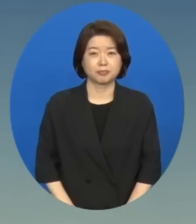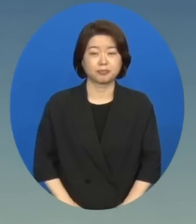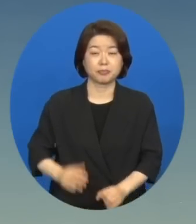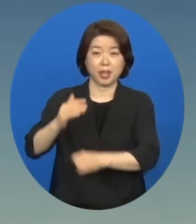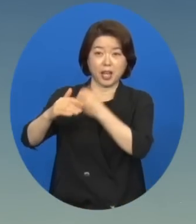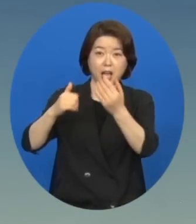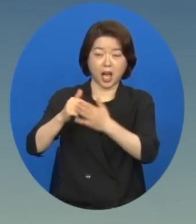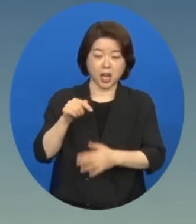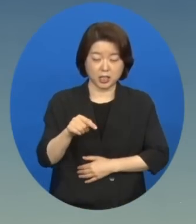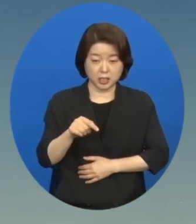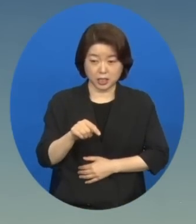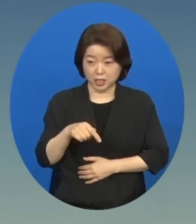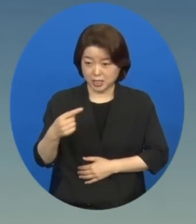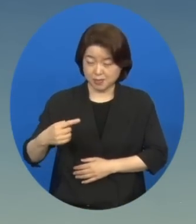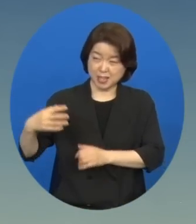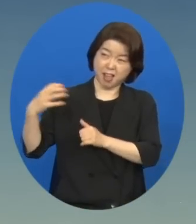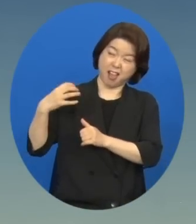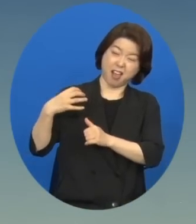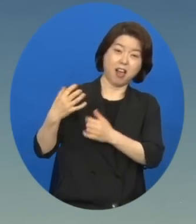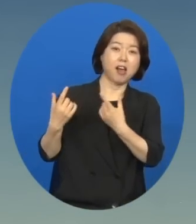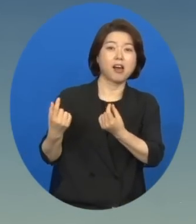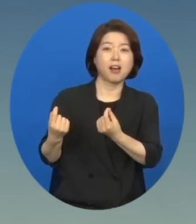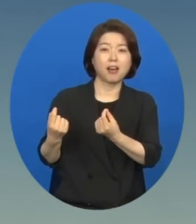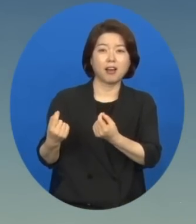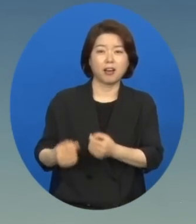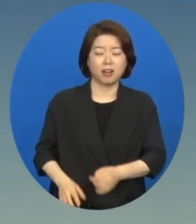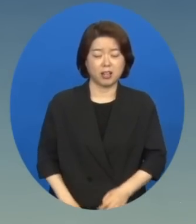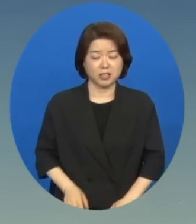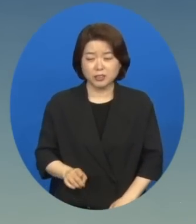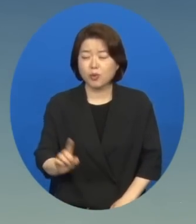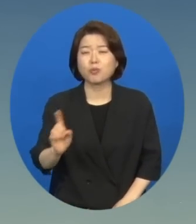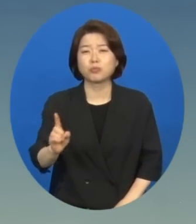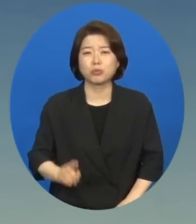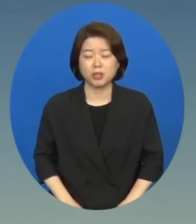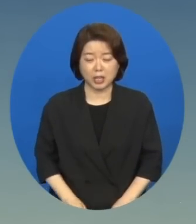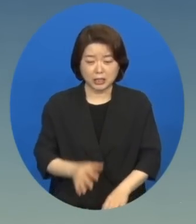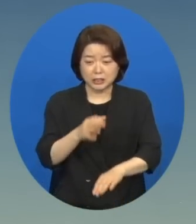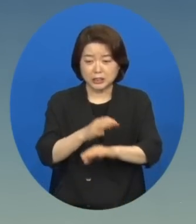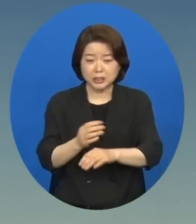하나님께서 곧바로 책망을 주시더라고요. 그거 얼마 된다고 그거 사서